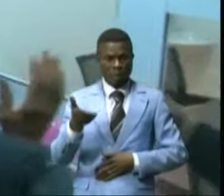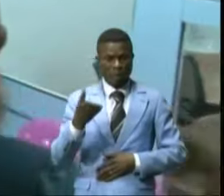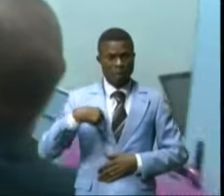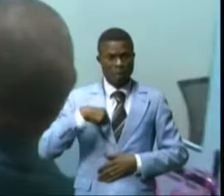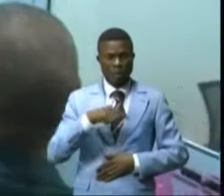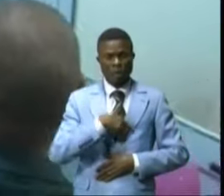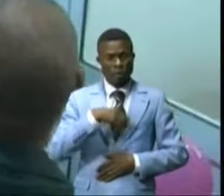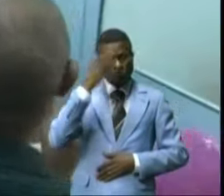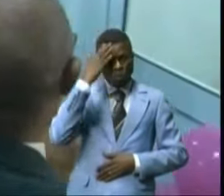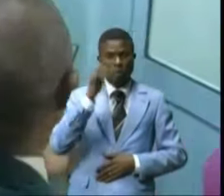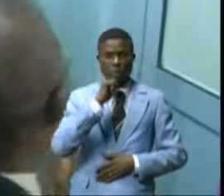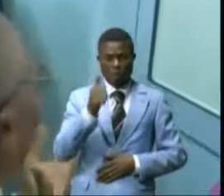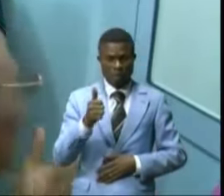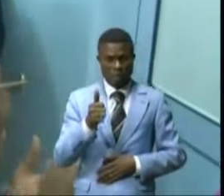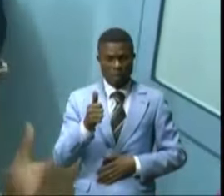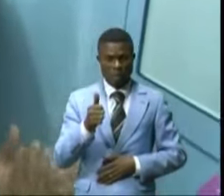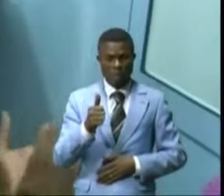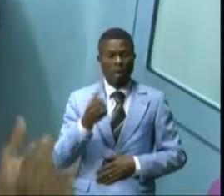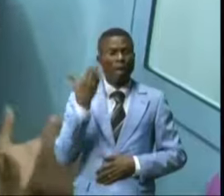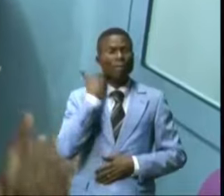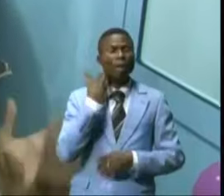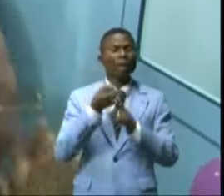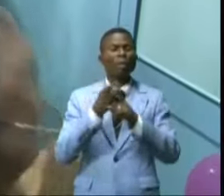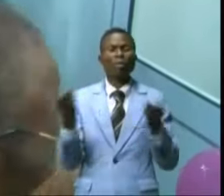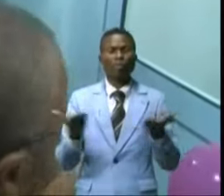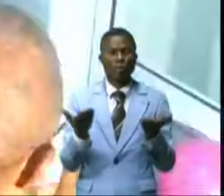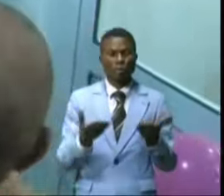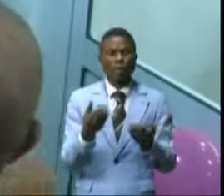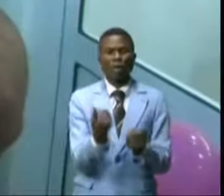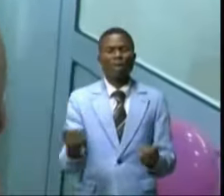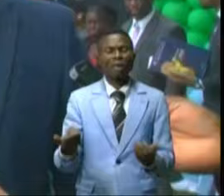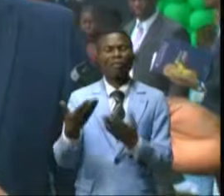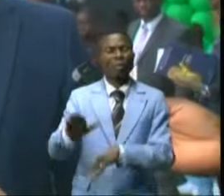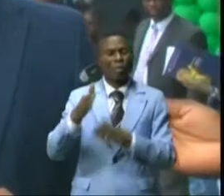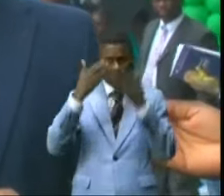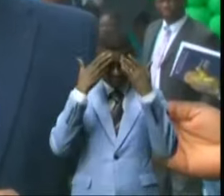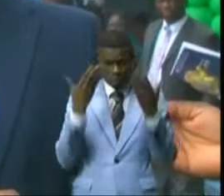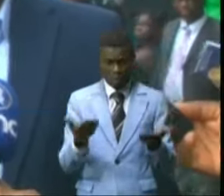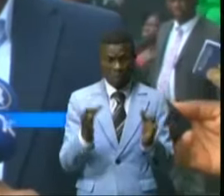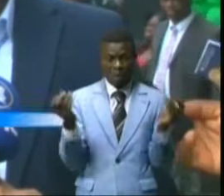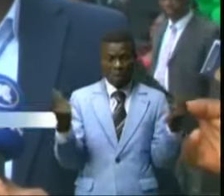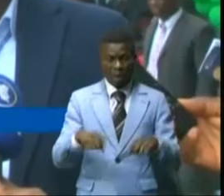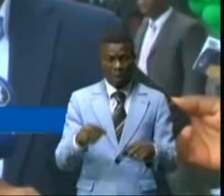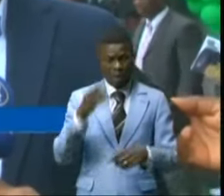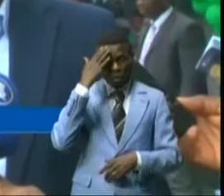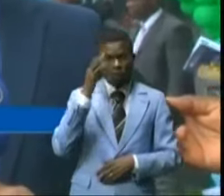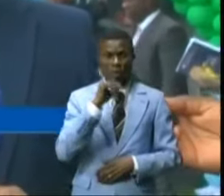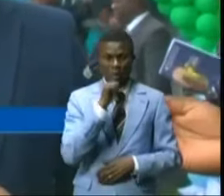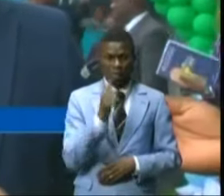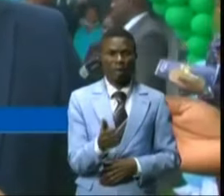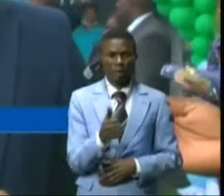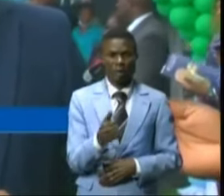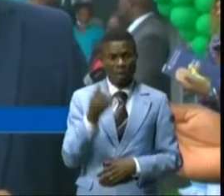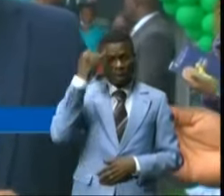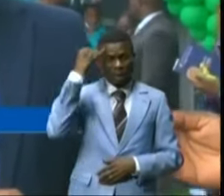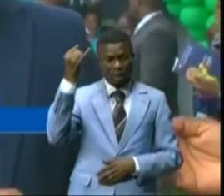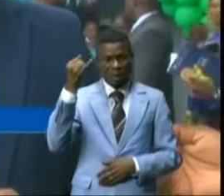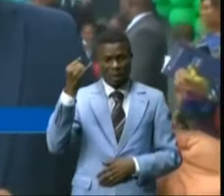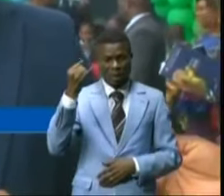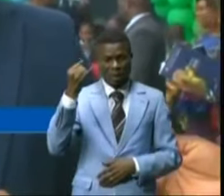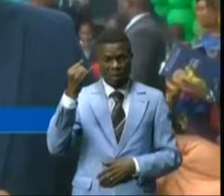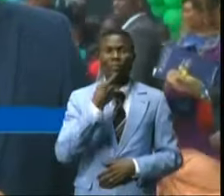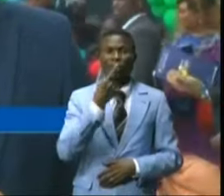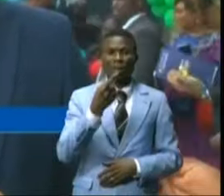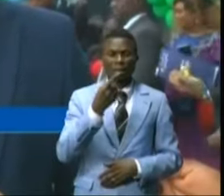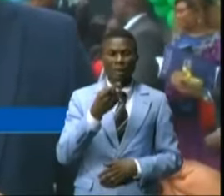pas non plus de quelle cause nos enfants meurent souvent. Et lorsqu'on ne connaît pas, on a tendance facilement à se tourner vers